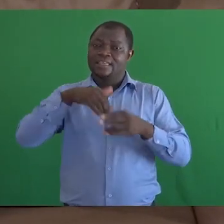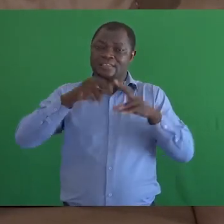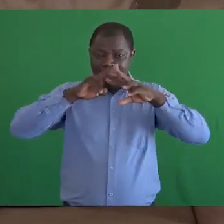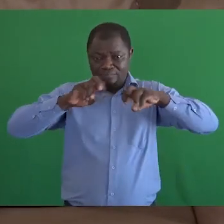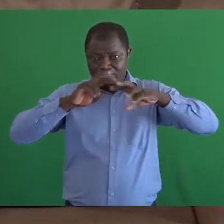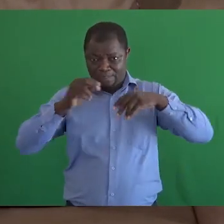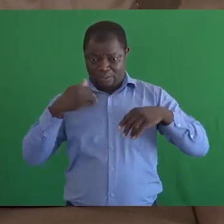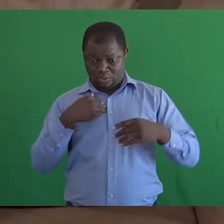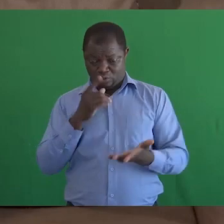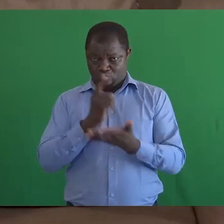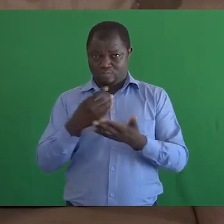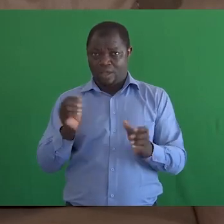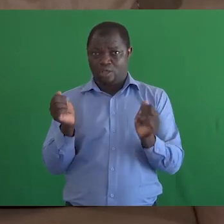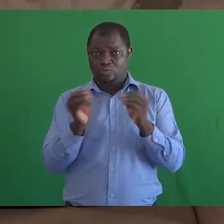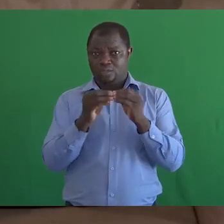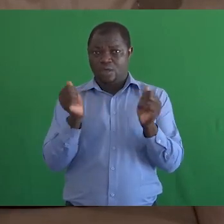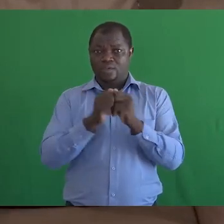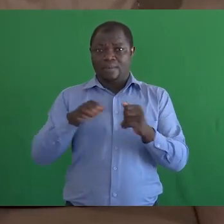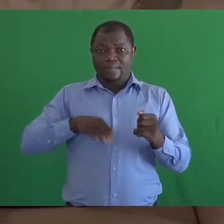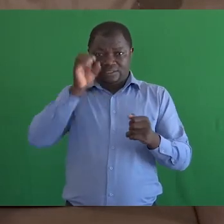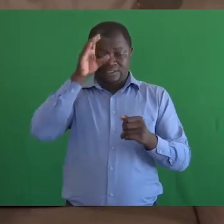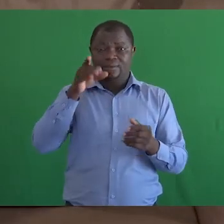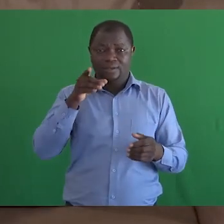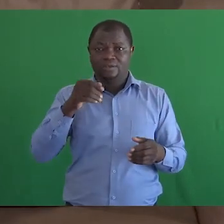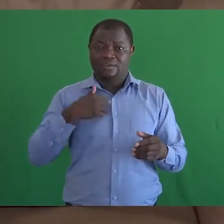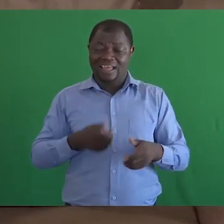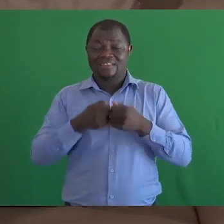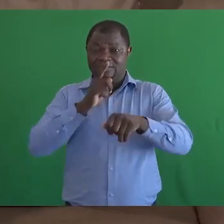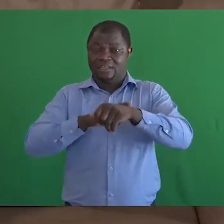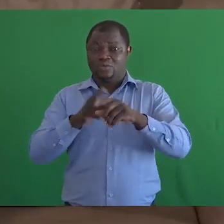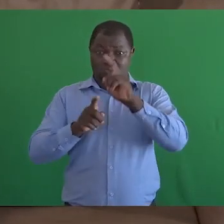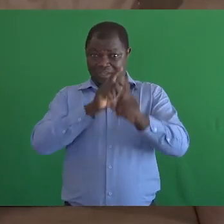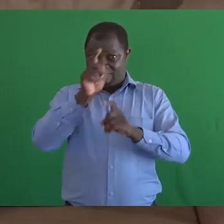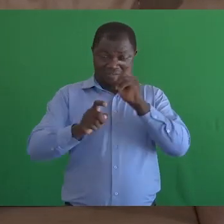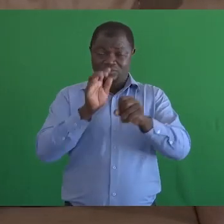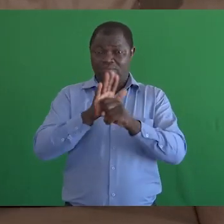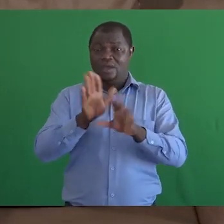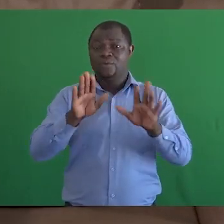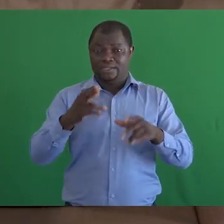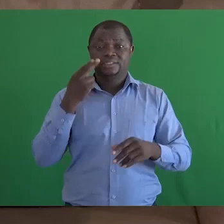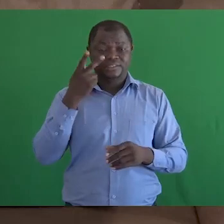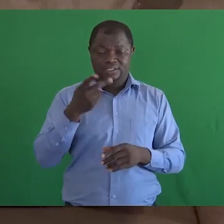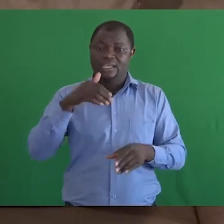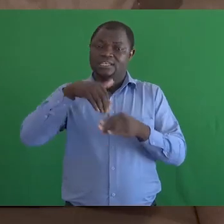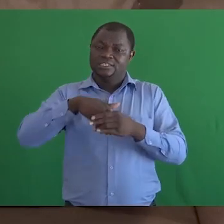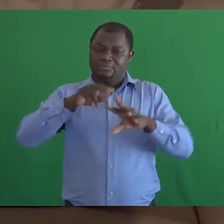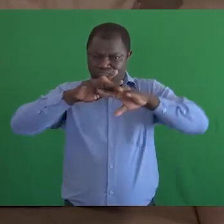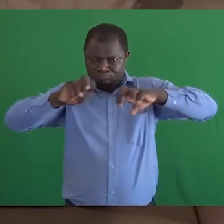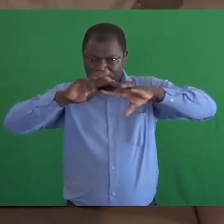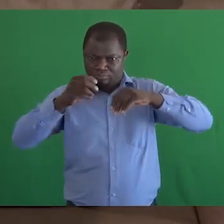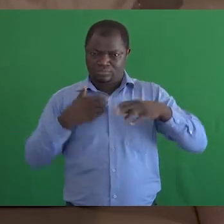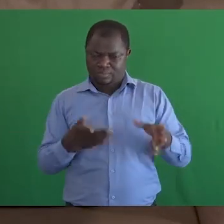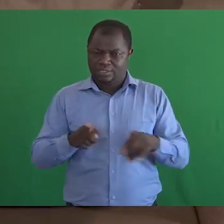Muongororo netsvakiridzo yatakaita ndirikuya kwamuri sister ndichakupai mukana wekuti mubvunze mibvunzo muongororo netsvakiridzo